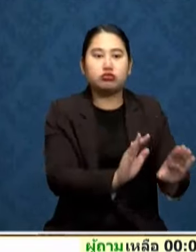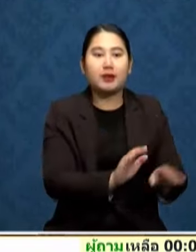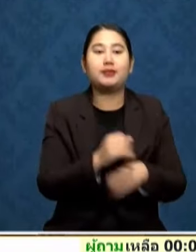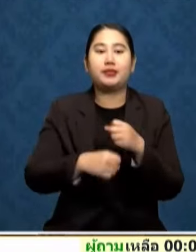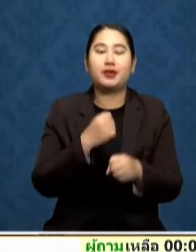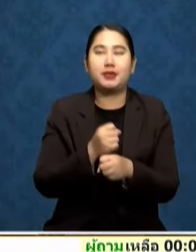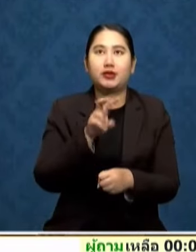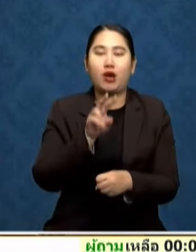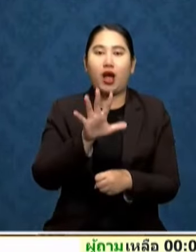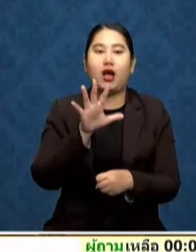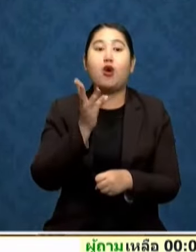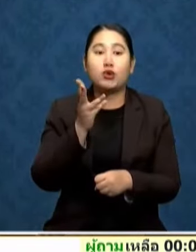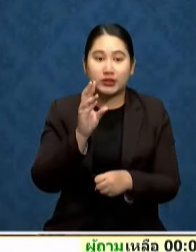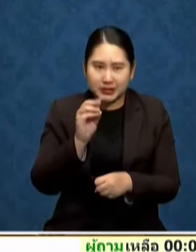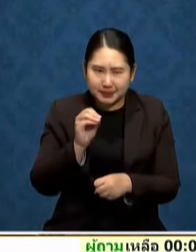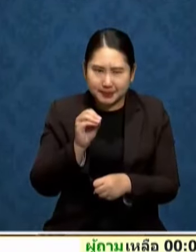งในปี